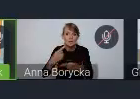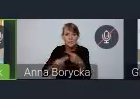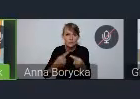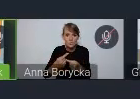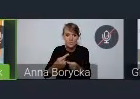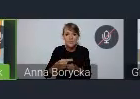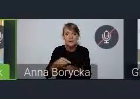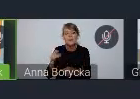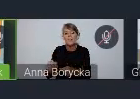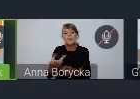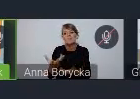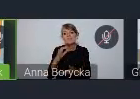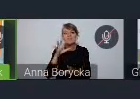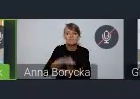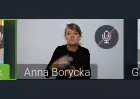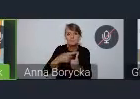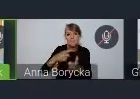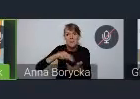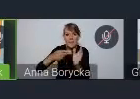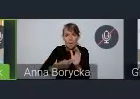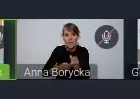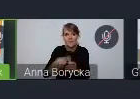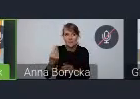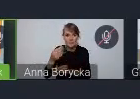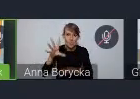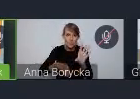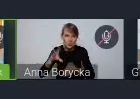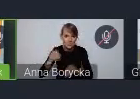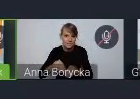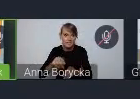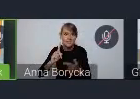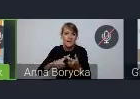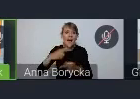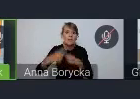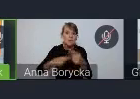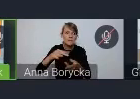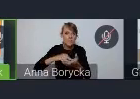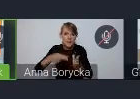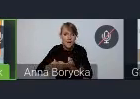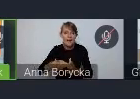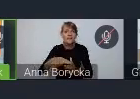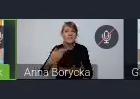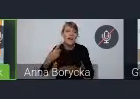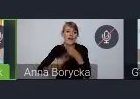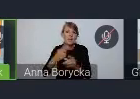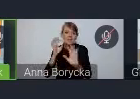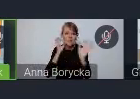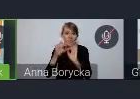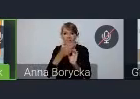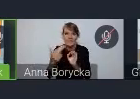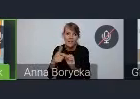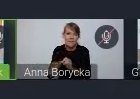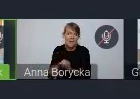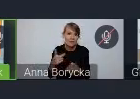kluczowych operacji, takich jak właśnie planowanie środków budżetowych, aktualizacja planów, aktualizacja informacji na temat dostępnych